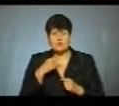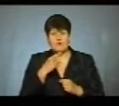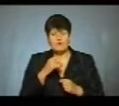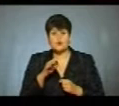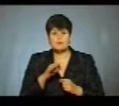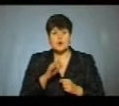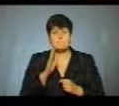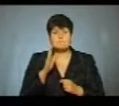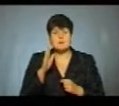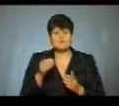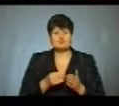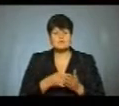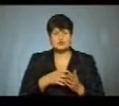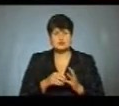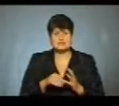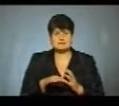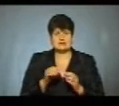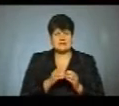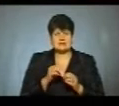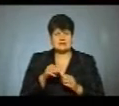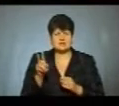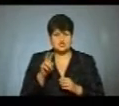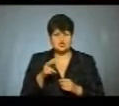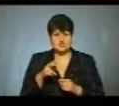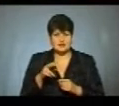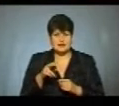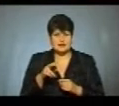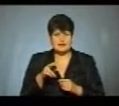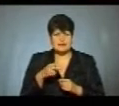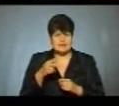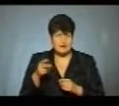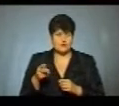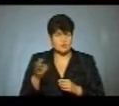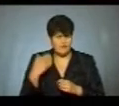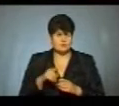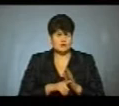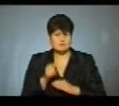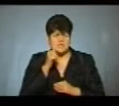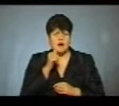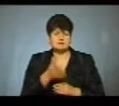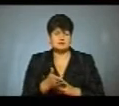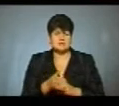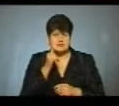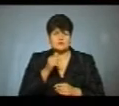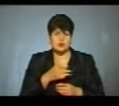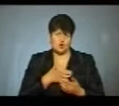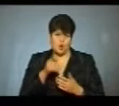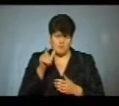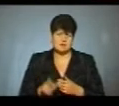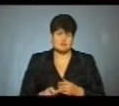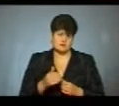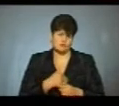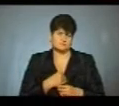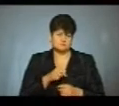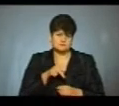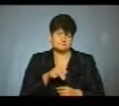про майбутню ціну на землю в районі 10 тисяч євро. То давайте почнемо це завтра. Завтра громадянин України буде мати право